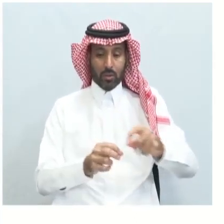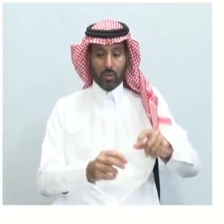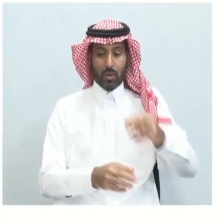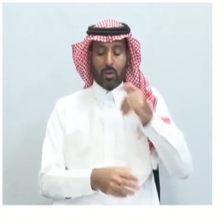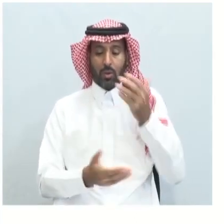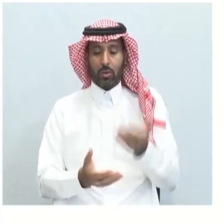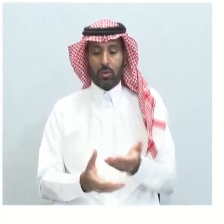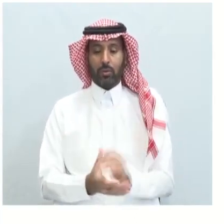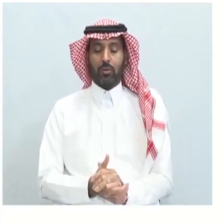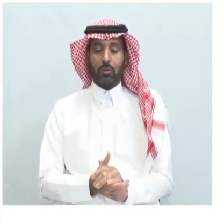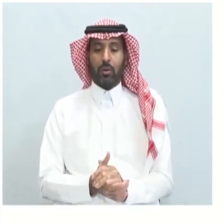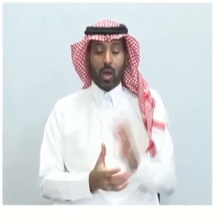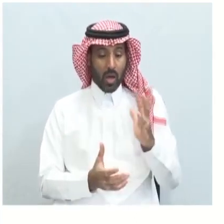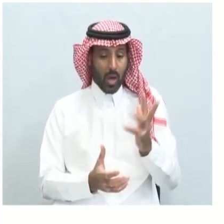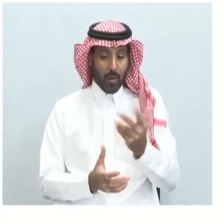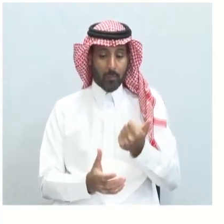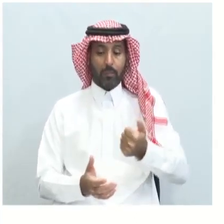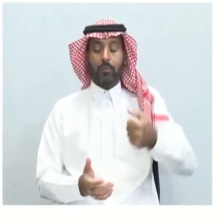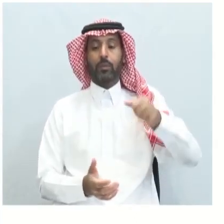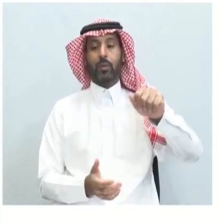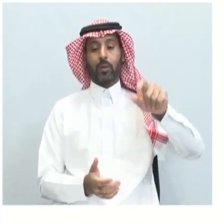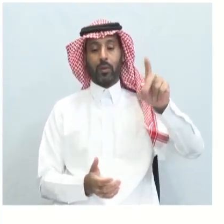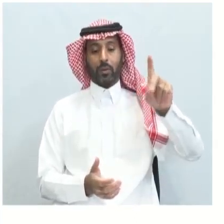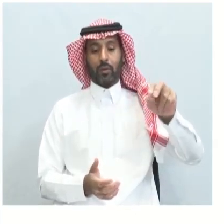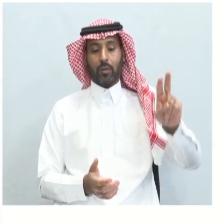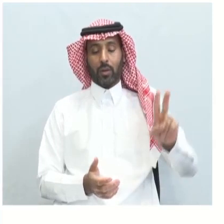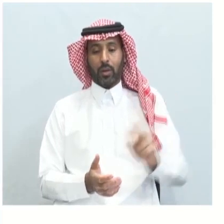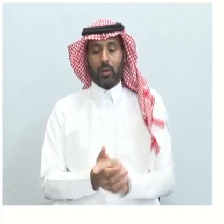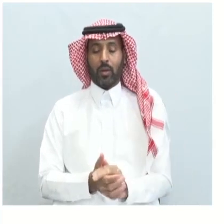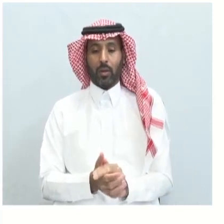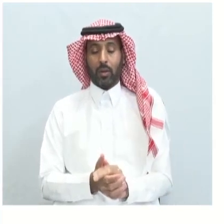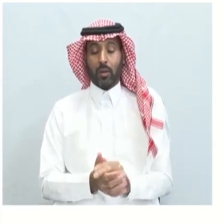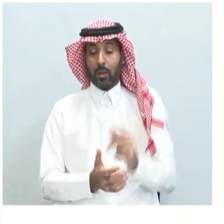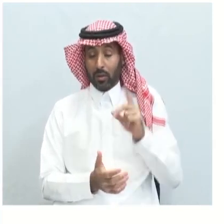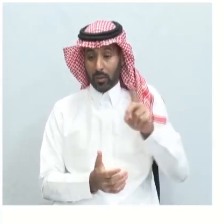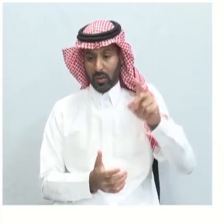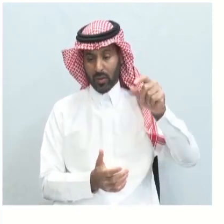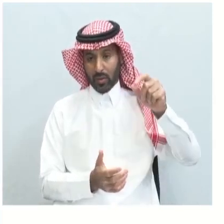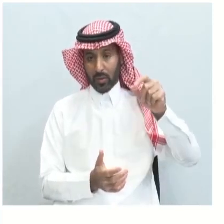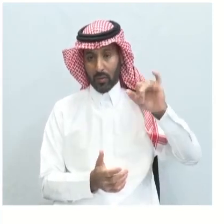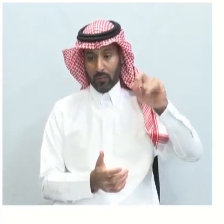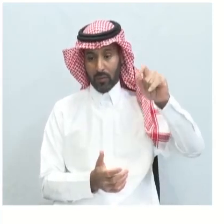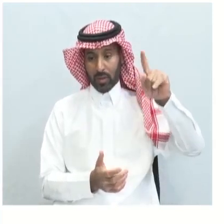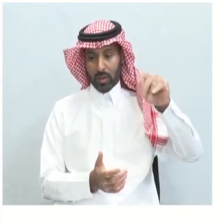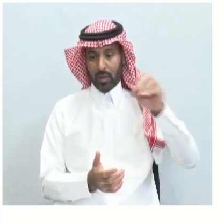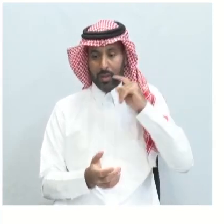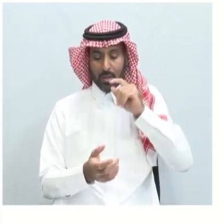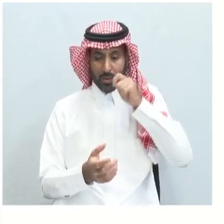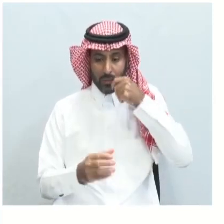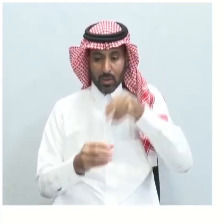الكتل خوارزميه ديفي هلما لتبادل المفاتيح هذه الخوارزميه هي بروتوكول تشفير